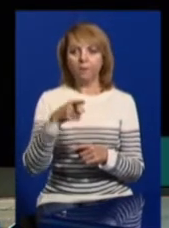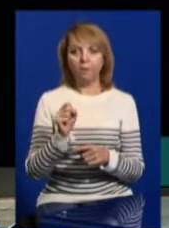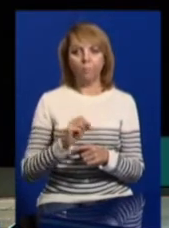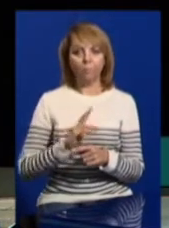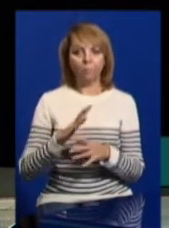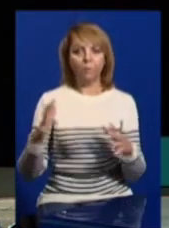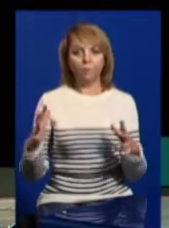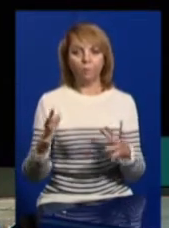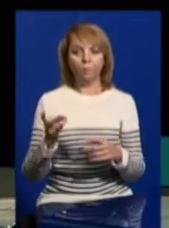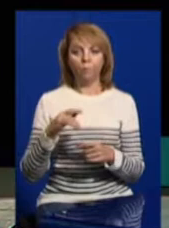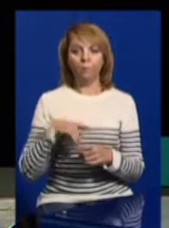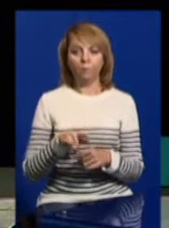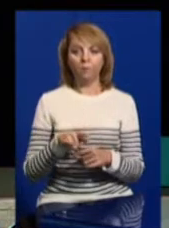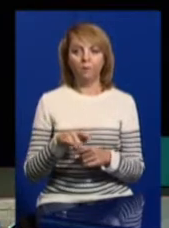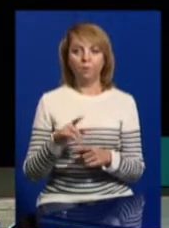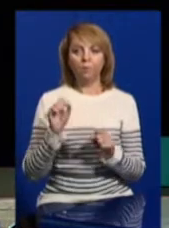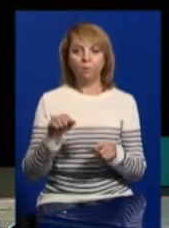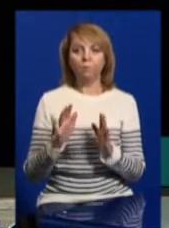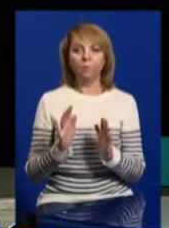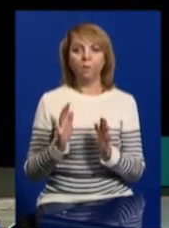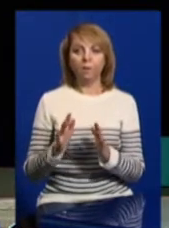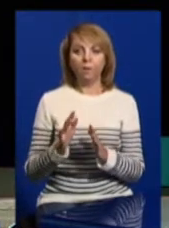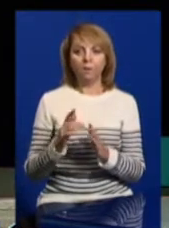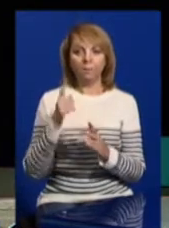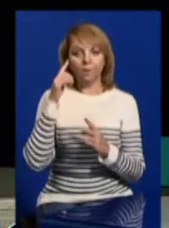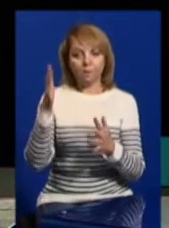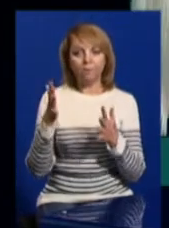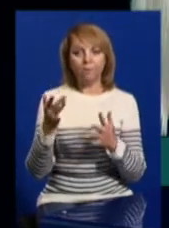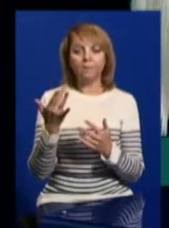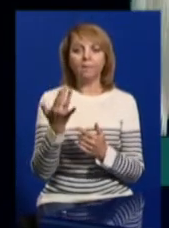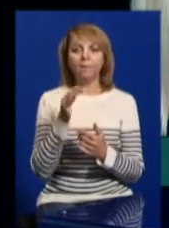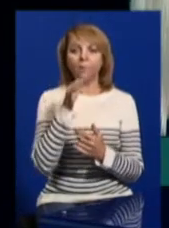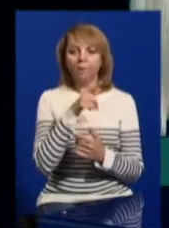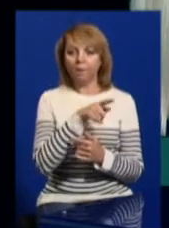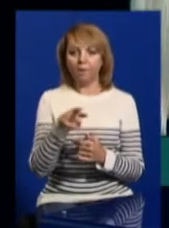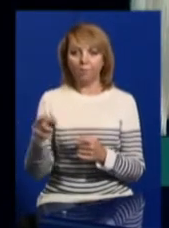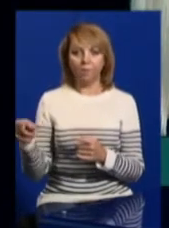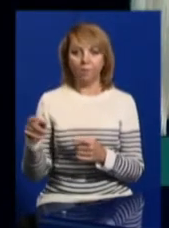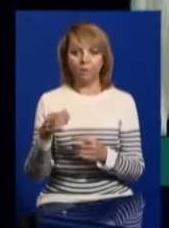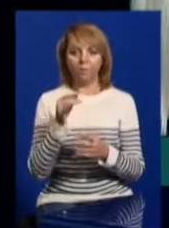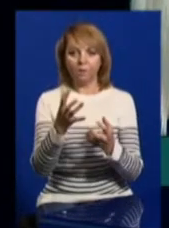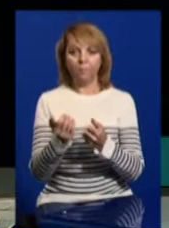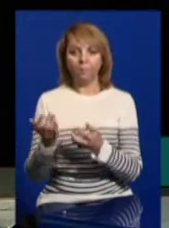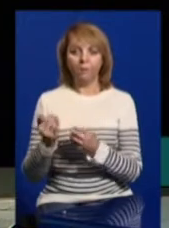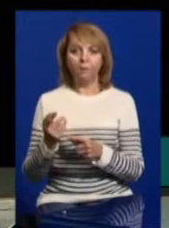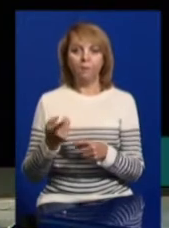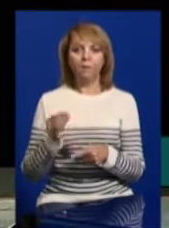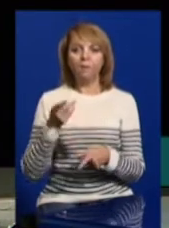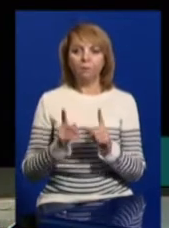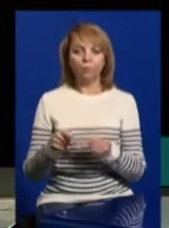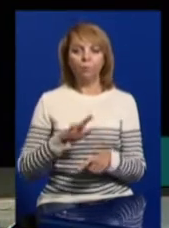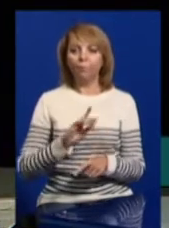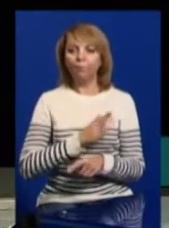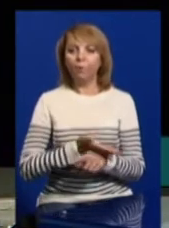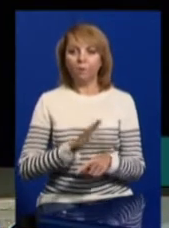а може і більше. Бо ми можемо тільки уявляти, скільки часу воно забере. І дійсно, тут було дуже